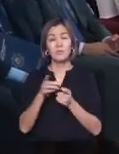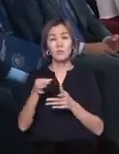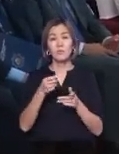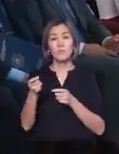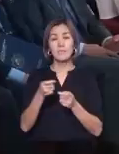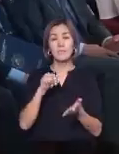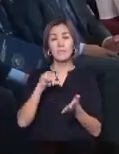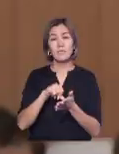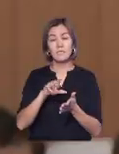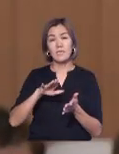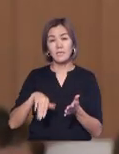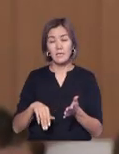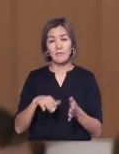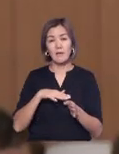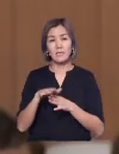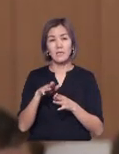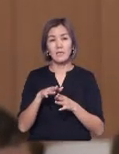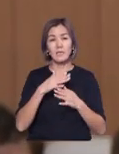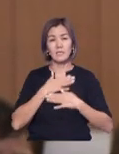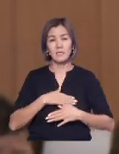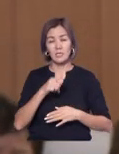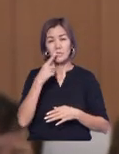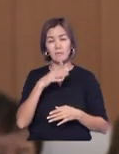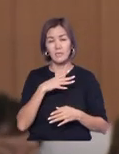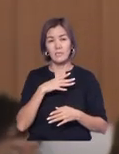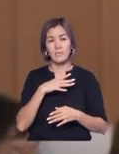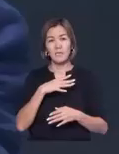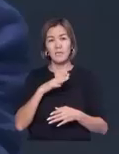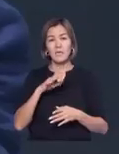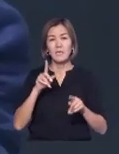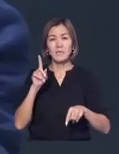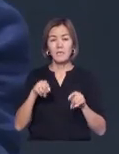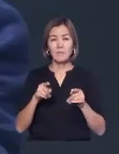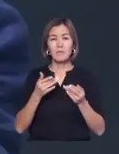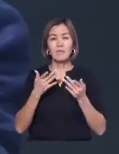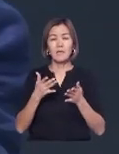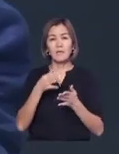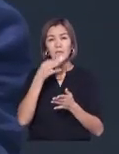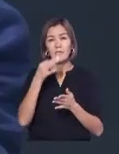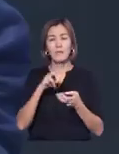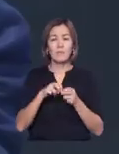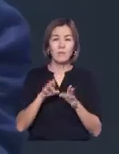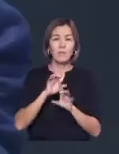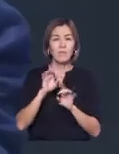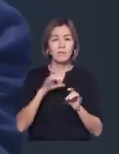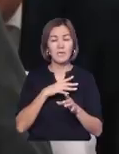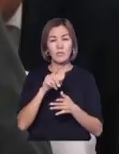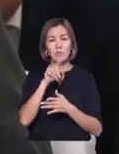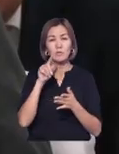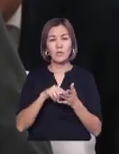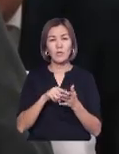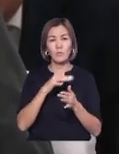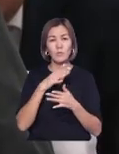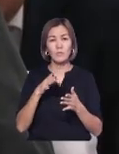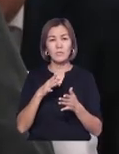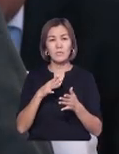әкімінің баяндамасын тыңдап, атқарылған шаруаларға ризашылықтарын білдірді, ал кейбір талап тілектерін де жасырып қалмады. Сұрақтардың басым